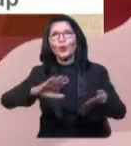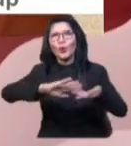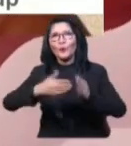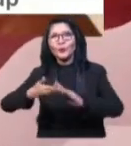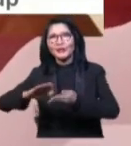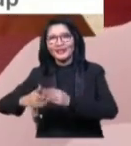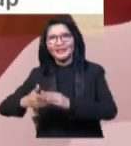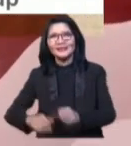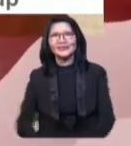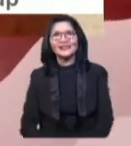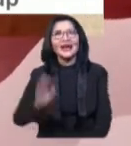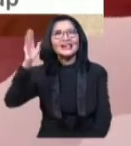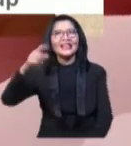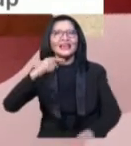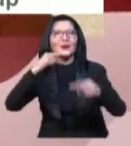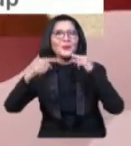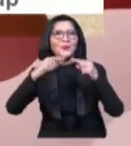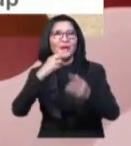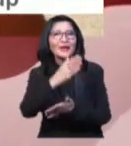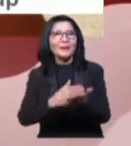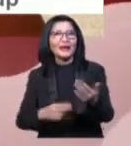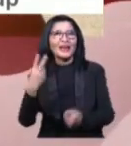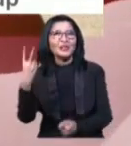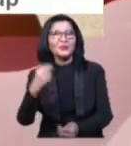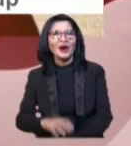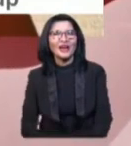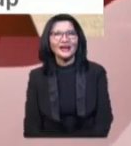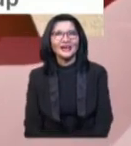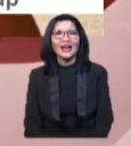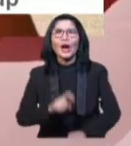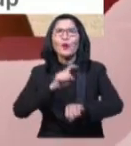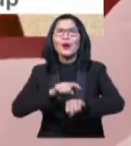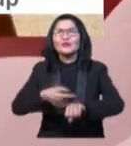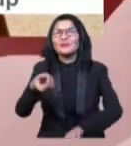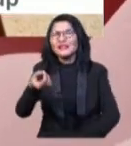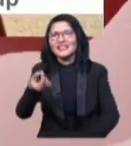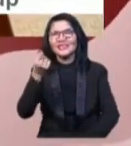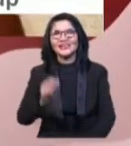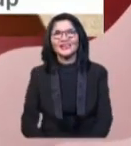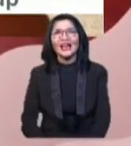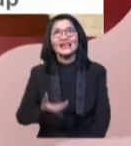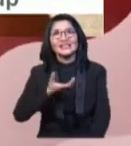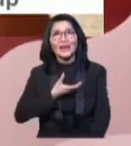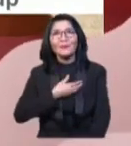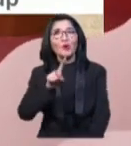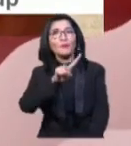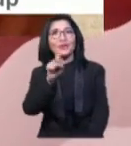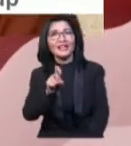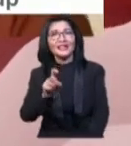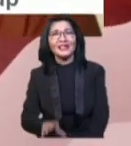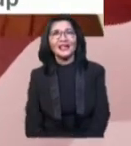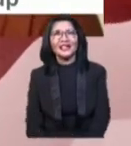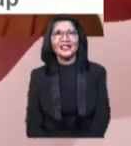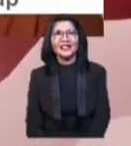sepertinya ini nanti kita akan ngobrol lebih lanjut lagi di sesi kedua karena waktu kita sangat tipis banget. Jadi aku mau move dulu ke